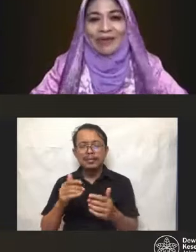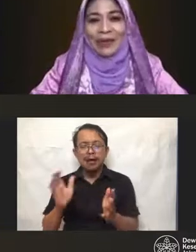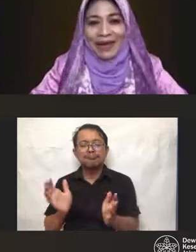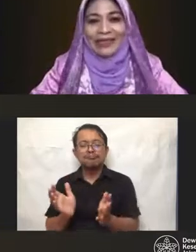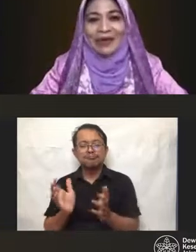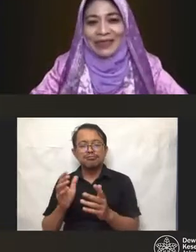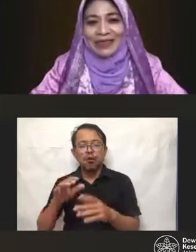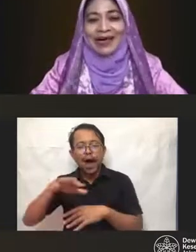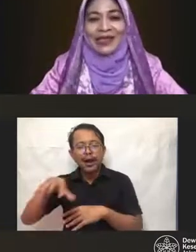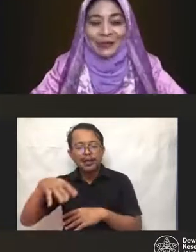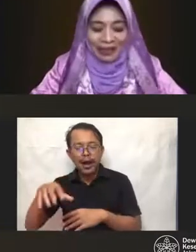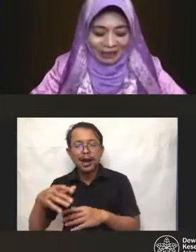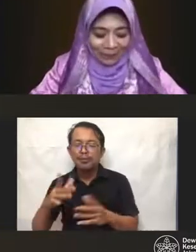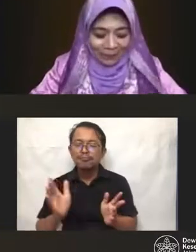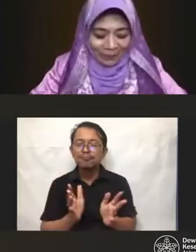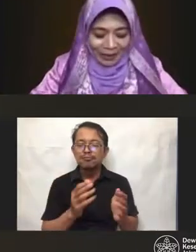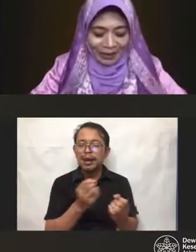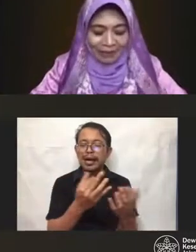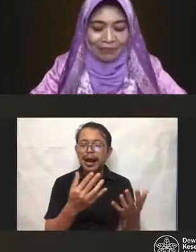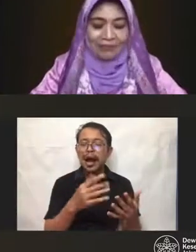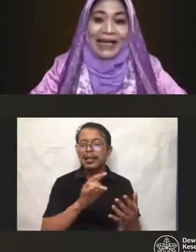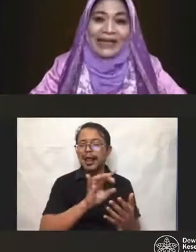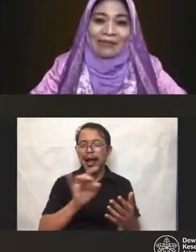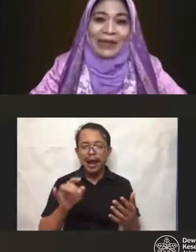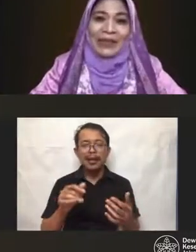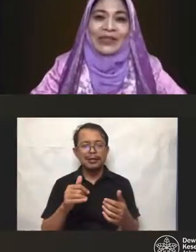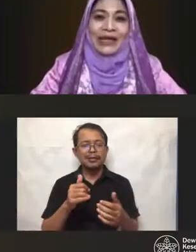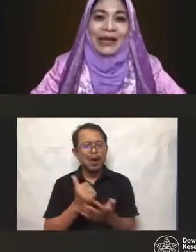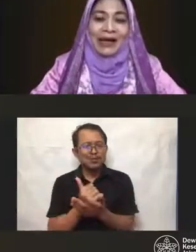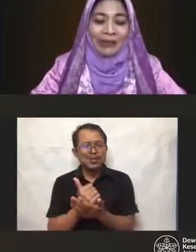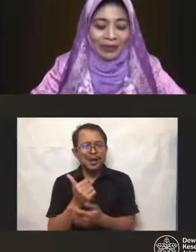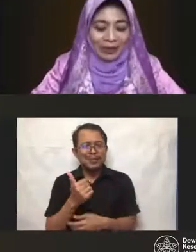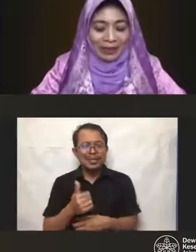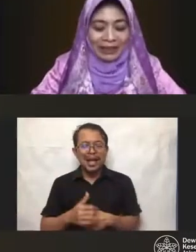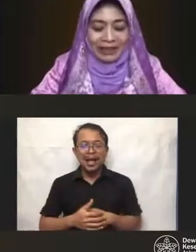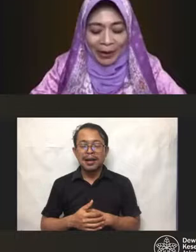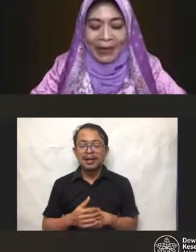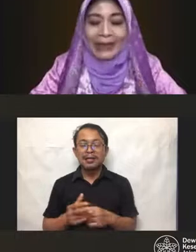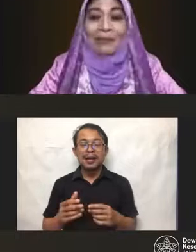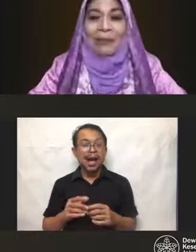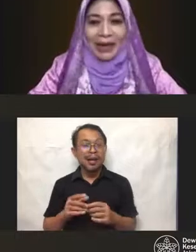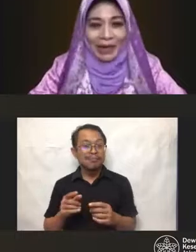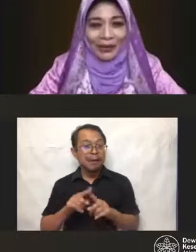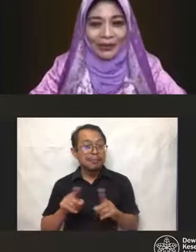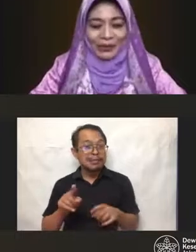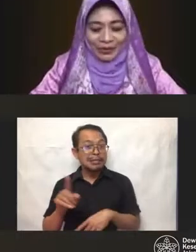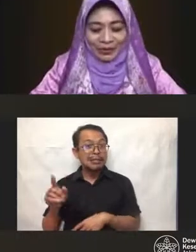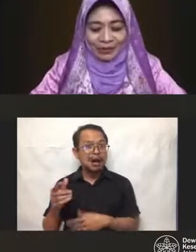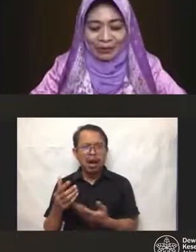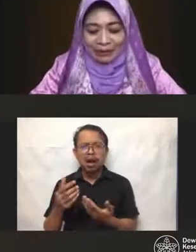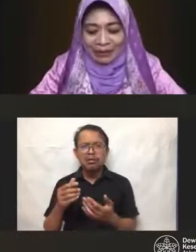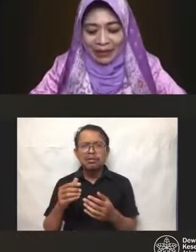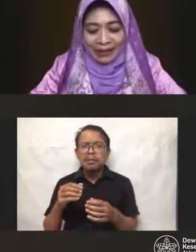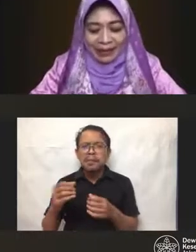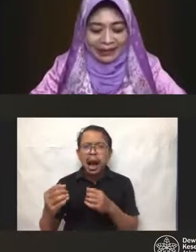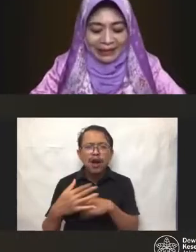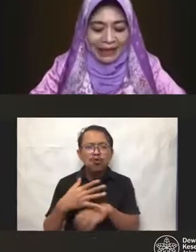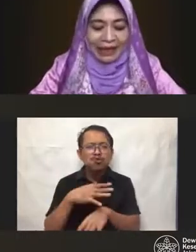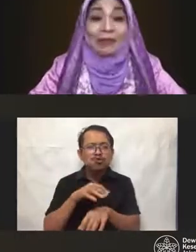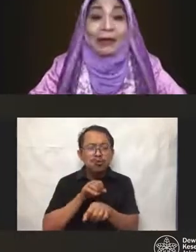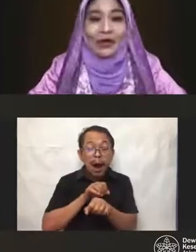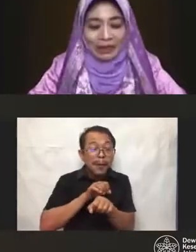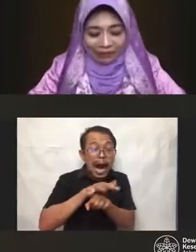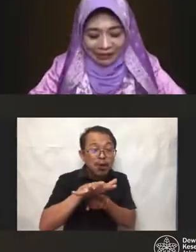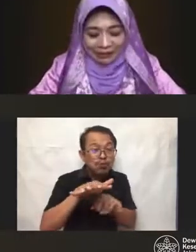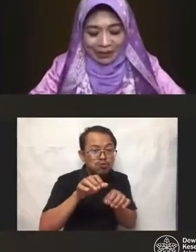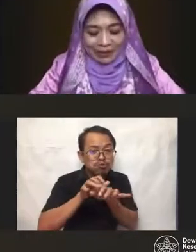juga kemaslahatan masyarakat luas. Pertanyaan berikutnya adalah, siapakah yang berpengaruh menyebarkan narasi